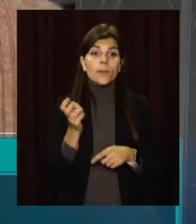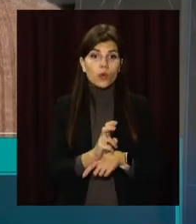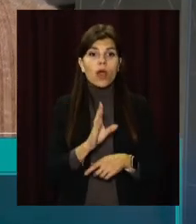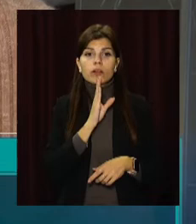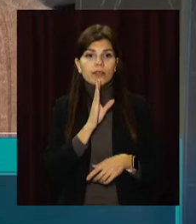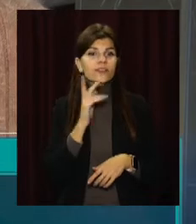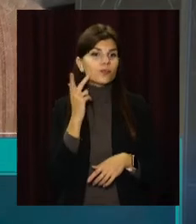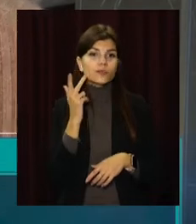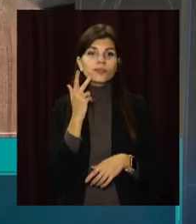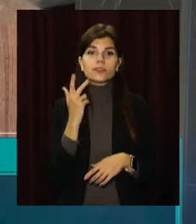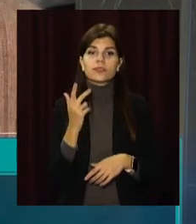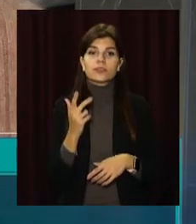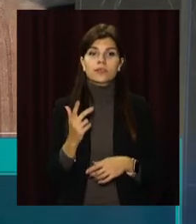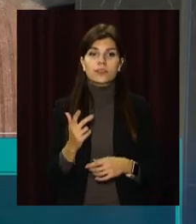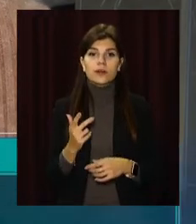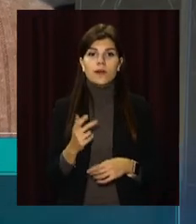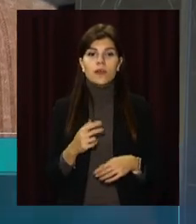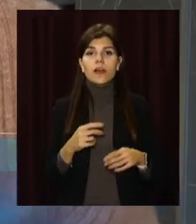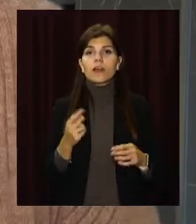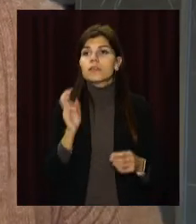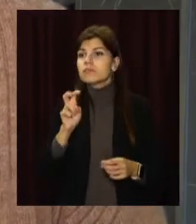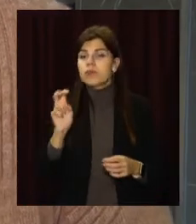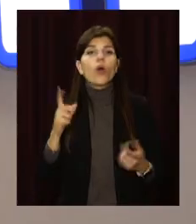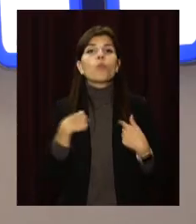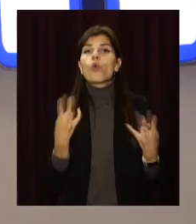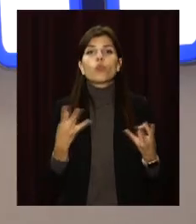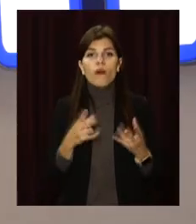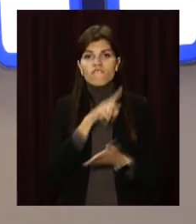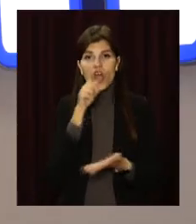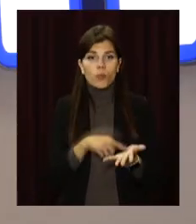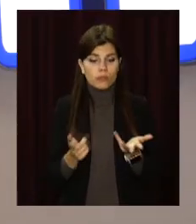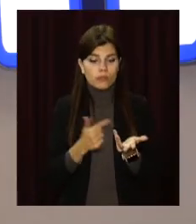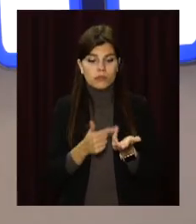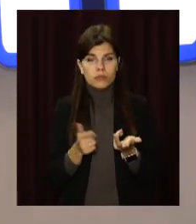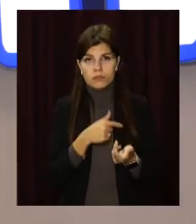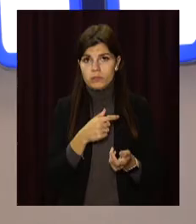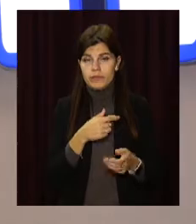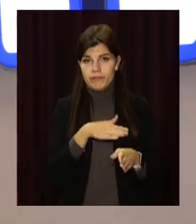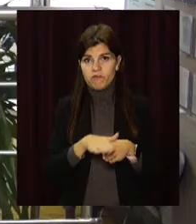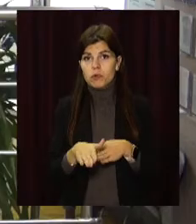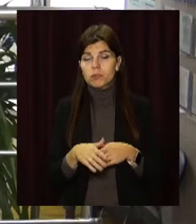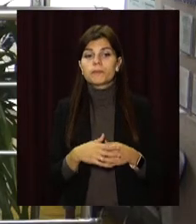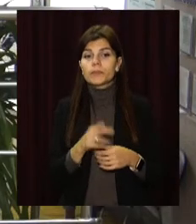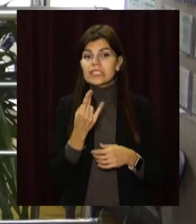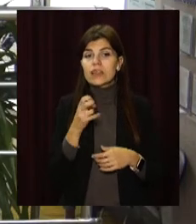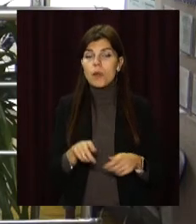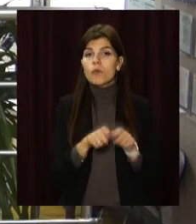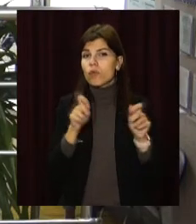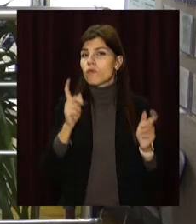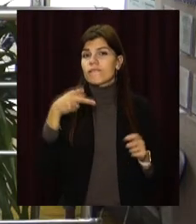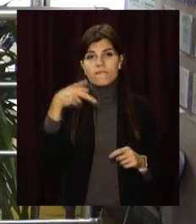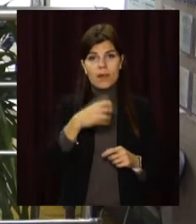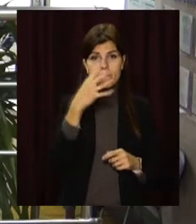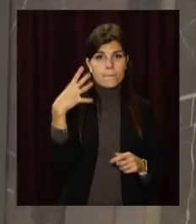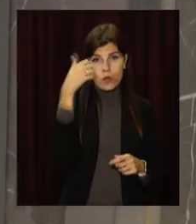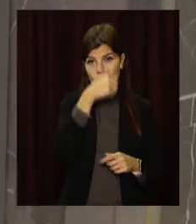постійно вирішують всі питання, які мені потрібно. У Кам'янському перший ЦНАП відкрили у 2015 році. На